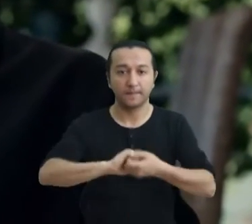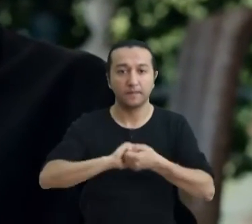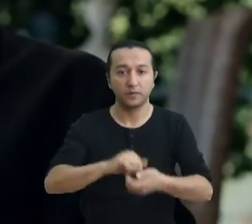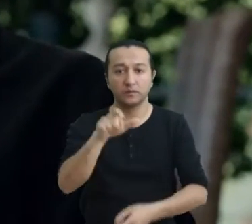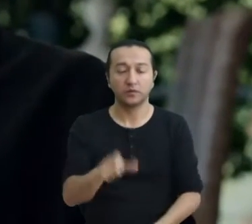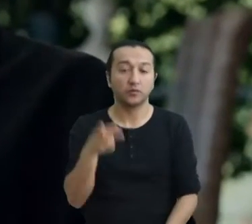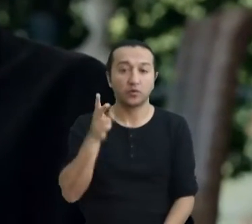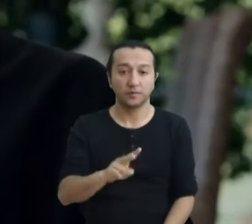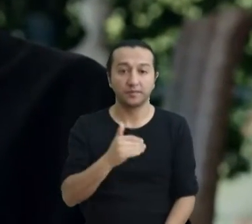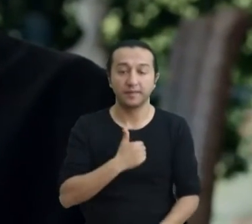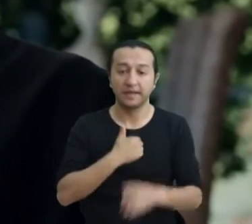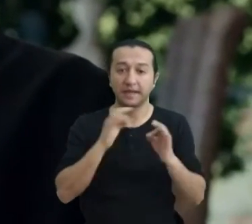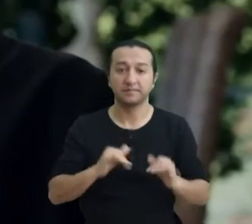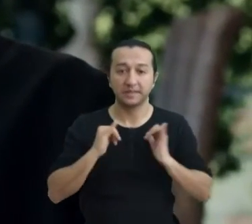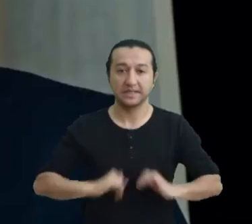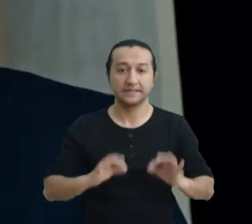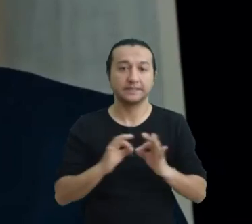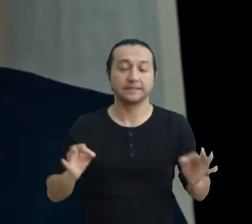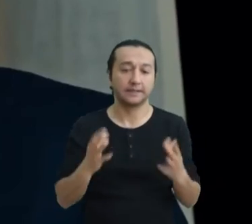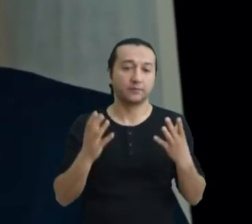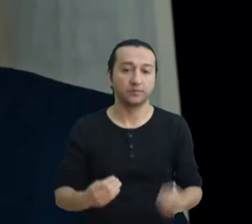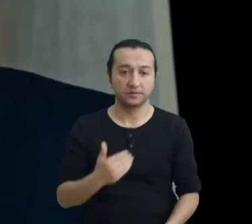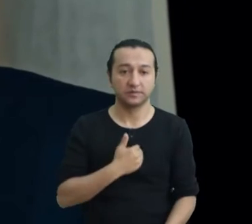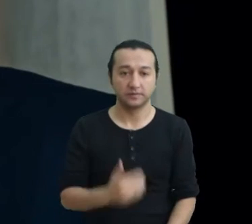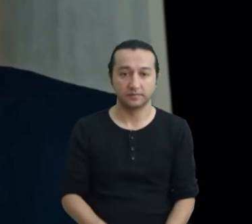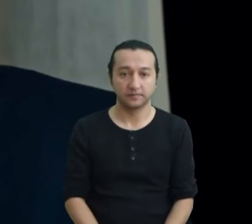Dostlarımı öldürmek beni hep rahatsız etmiştir.